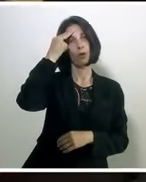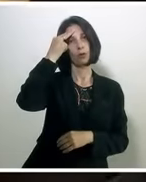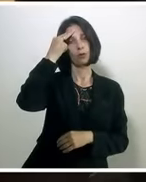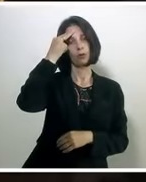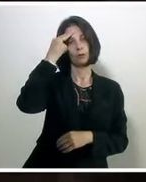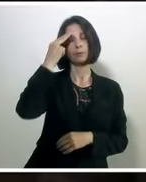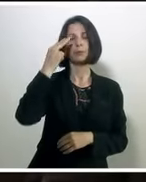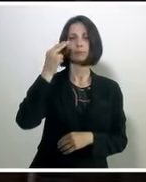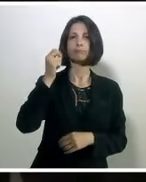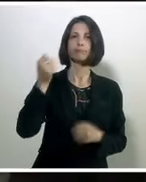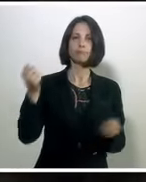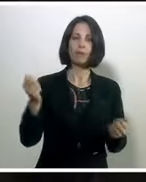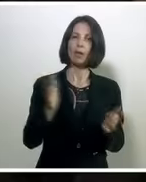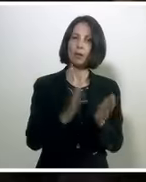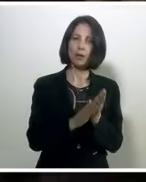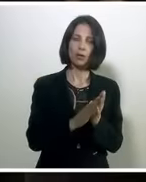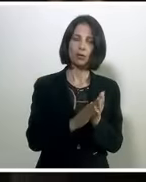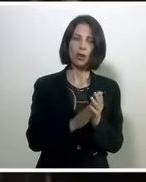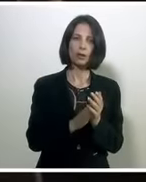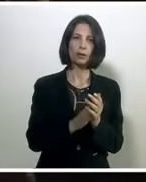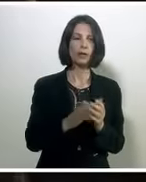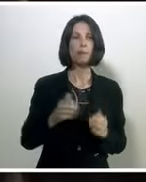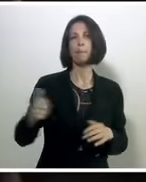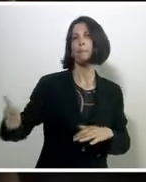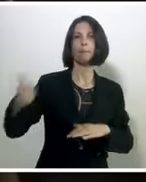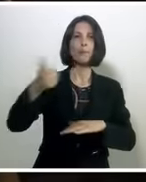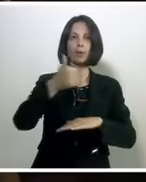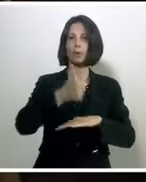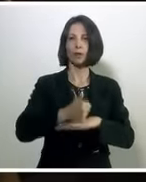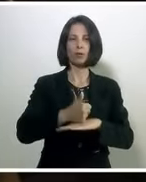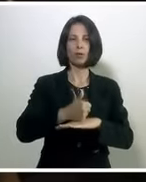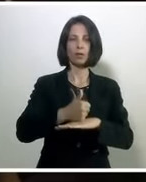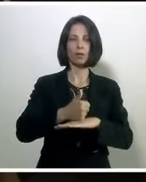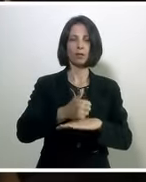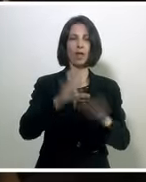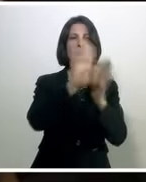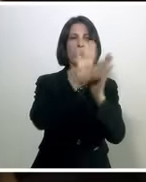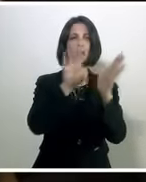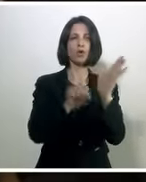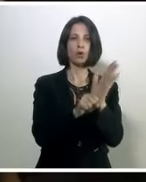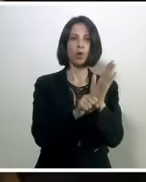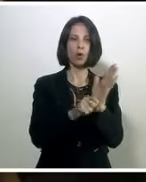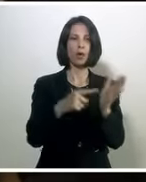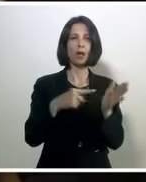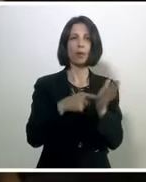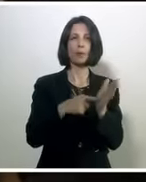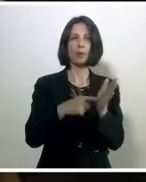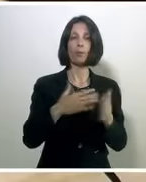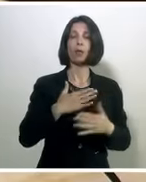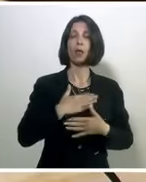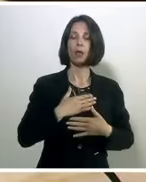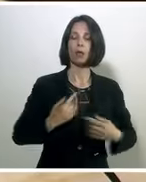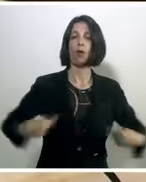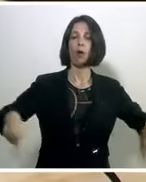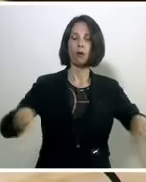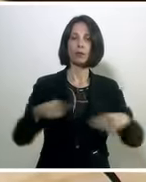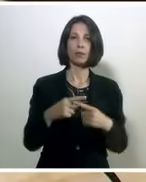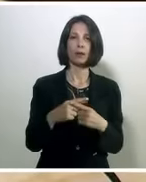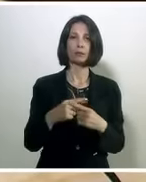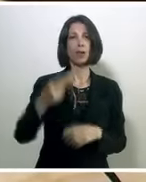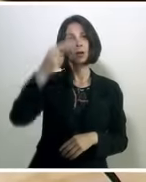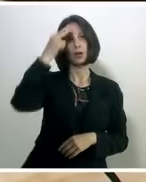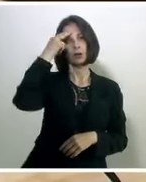riconoscente per uno dei grandi protagonisti della nostra storia repubblicana Siamo qui per ricordare Enrico